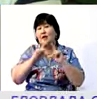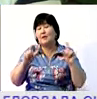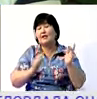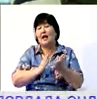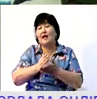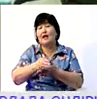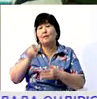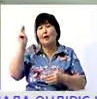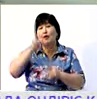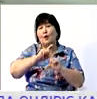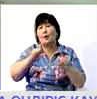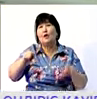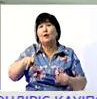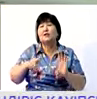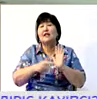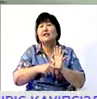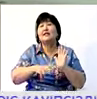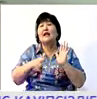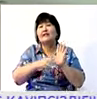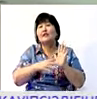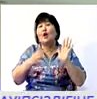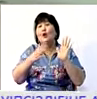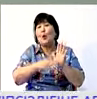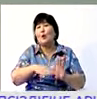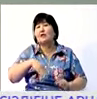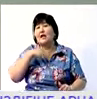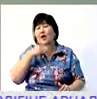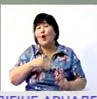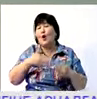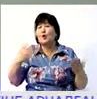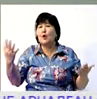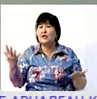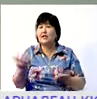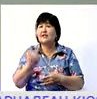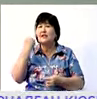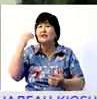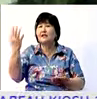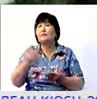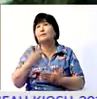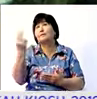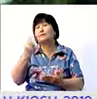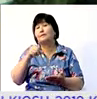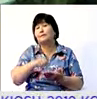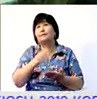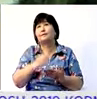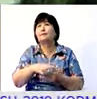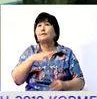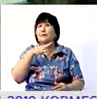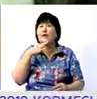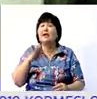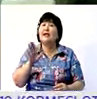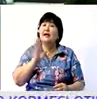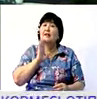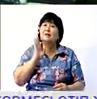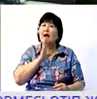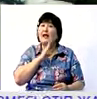оқып жүргенде осы 7-ші, 8-ші, 9-ші сыныптарда да үлкен жетістіктерге ие болды. Сурет салып отырғанда енді көбіне қыз бала